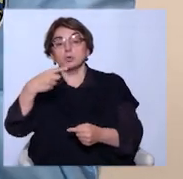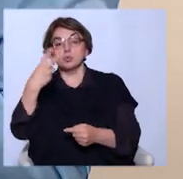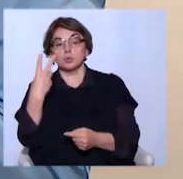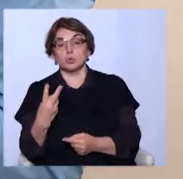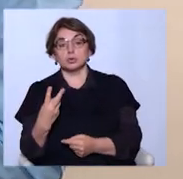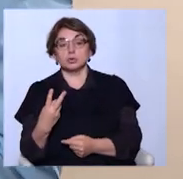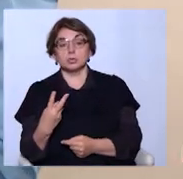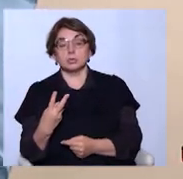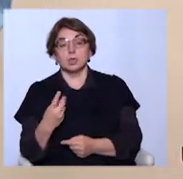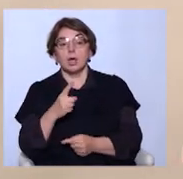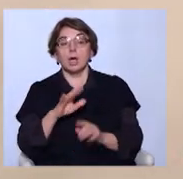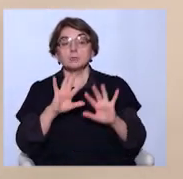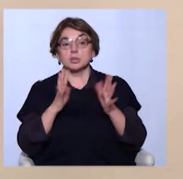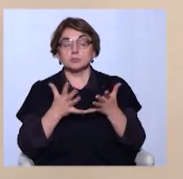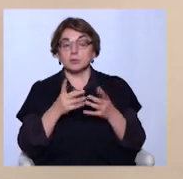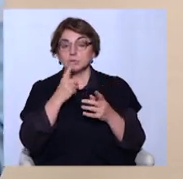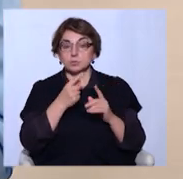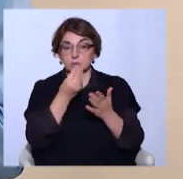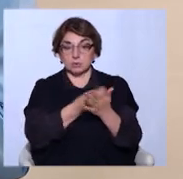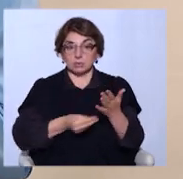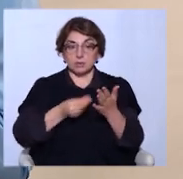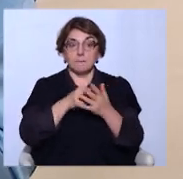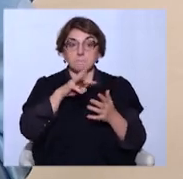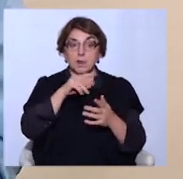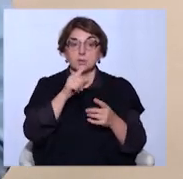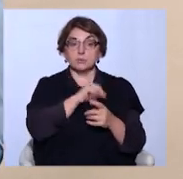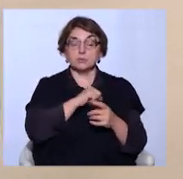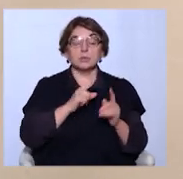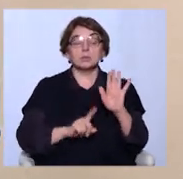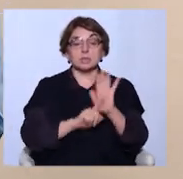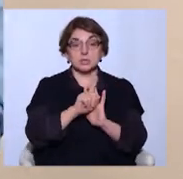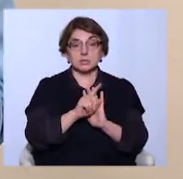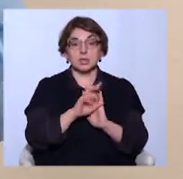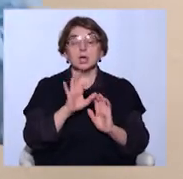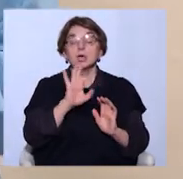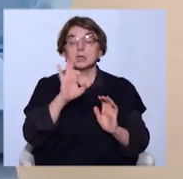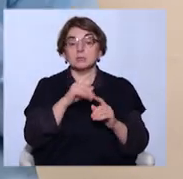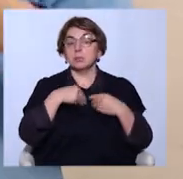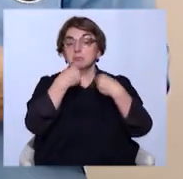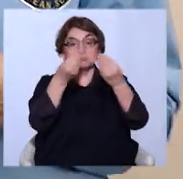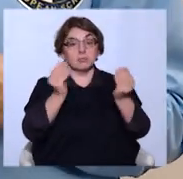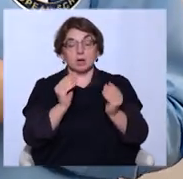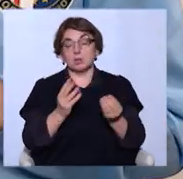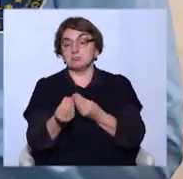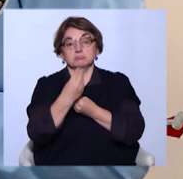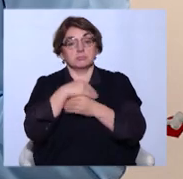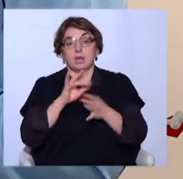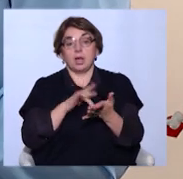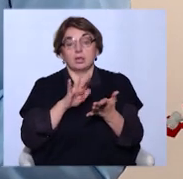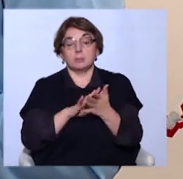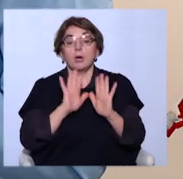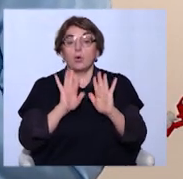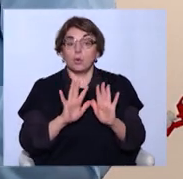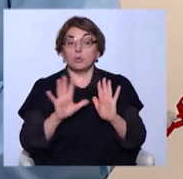2-ში. ამ შემთხვევაში, თუ დაუბრუნდებით მაგნიუმს, ხედავთ, რომ თავიდან ელექტრონი არც გაცემულია, არც შეძენილი.